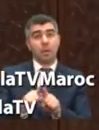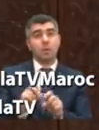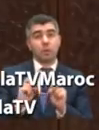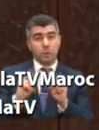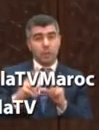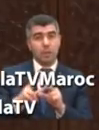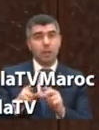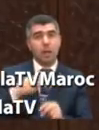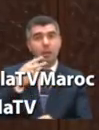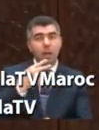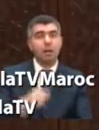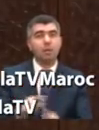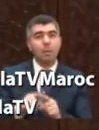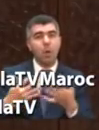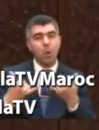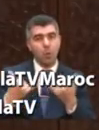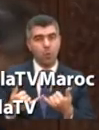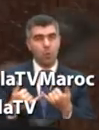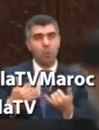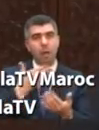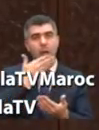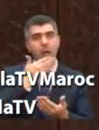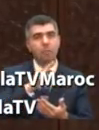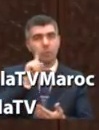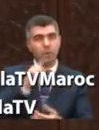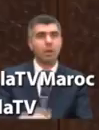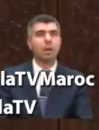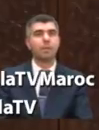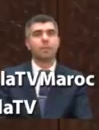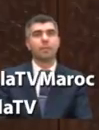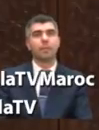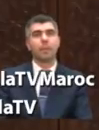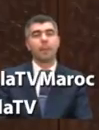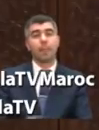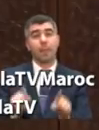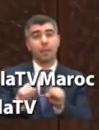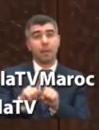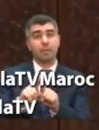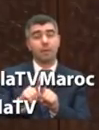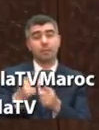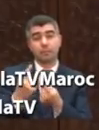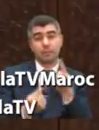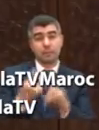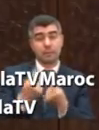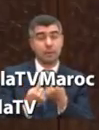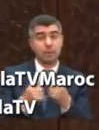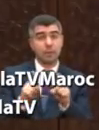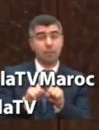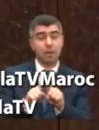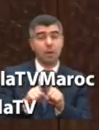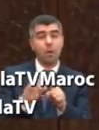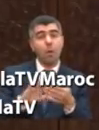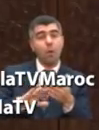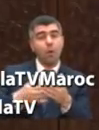ما جاء على لسانكم. اليوم الحمد لله كنشتغلوا على واحد إرساء من نظام ديال التوجيه المبكر اللي غادي